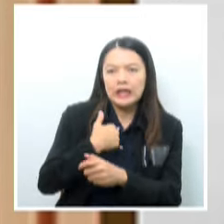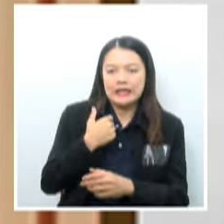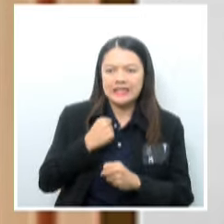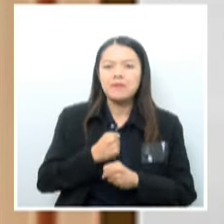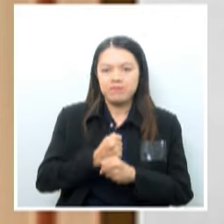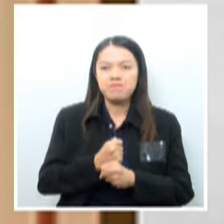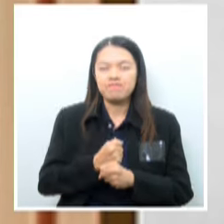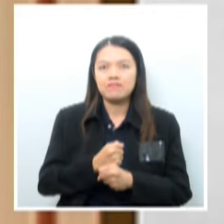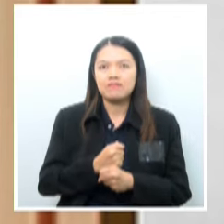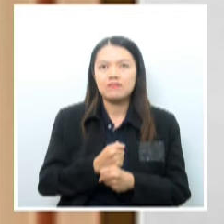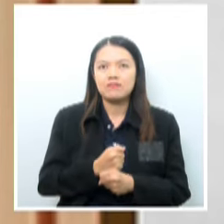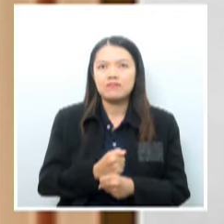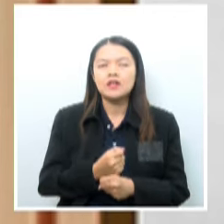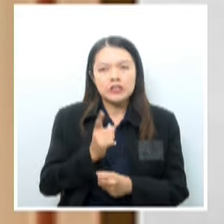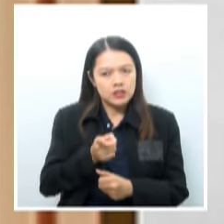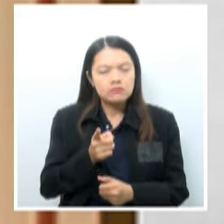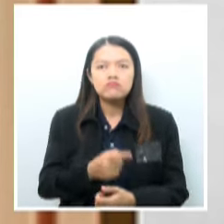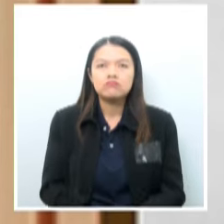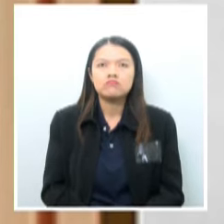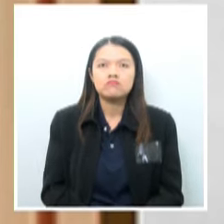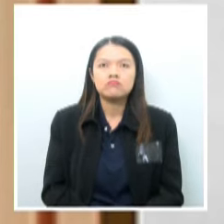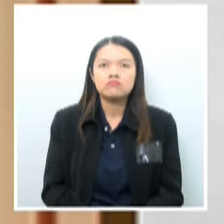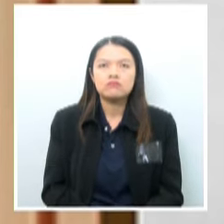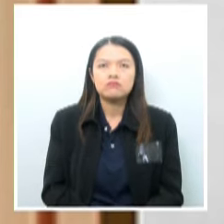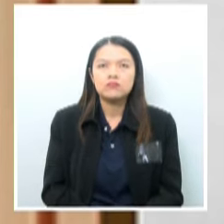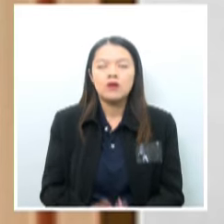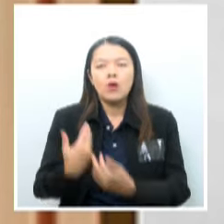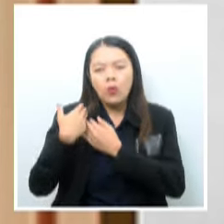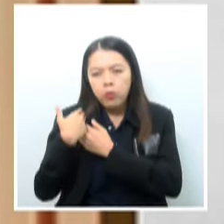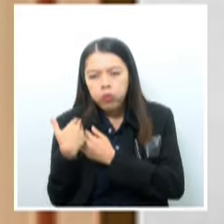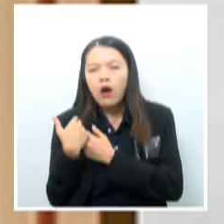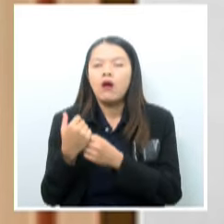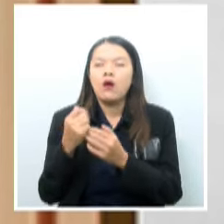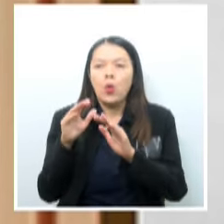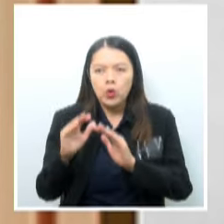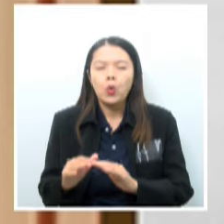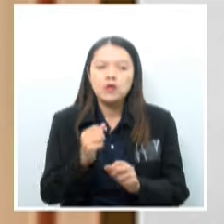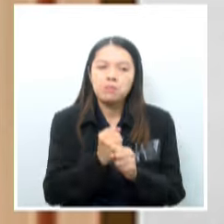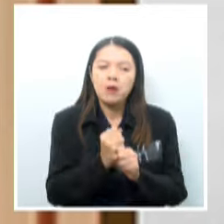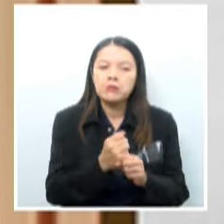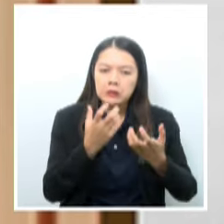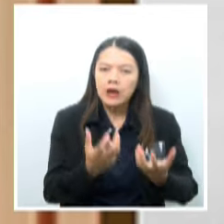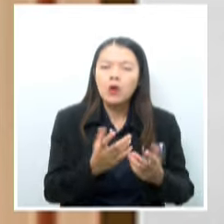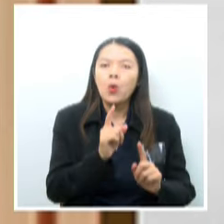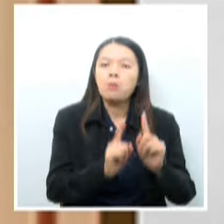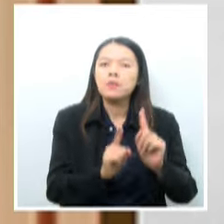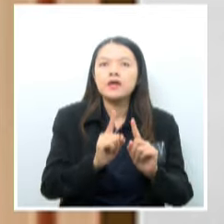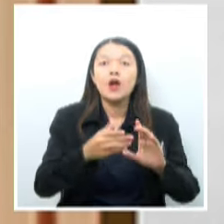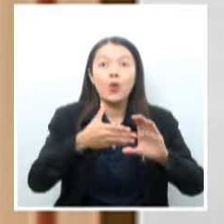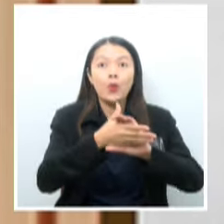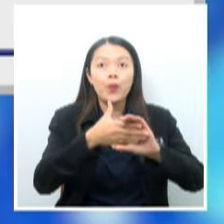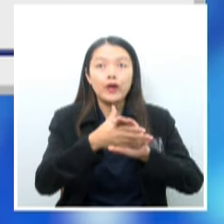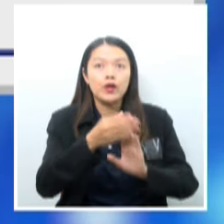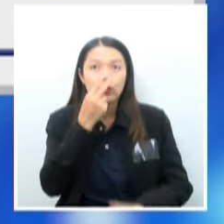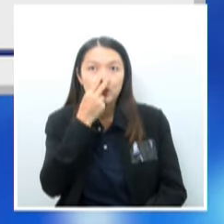นะครับในเรื่องที่เราทำจริงนะครับในเรื่องของการลดภาระการประเมินนะครับขออนุญาตนำเสนอเป็น PowerPoint ด้วยนะ